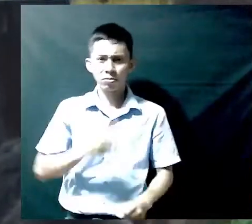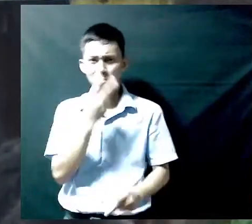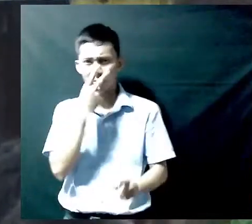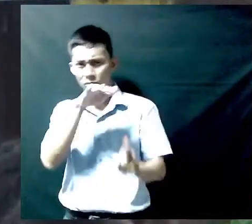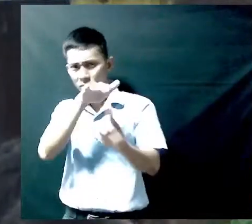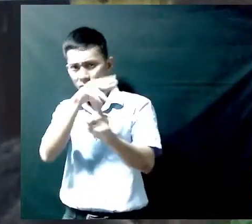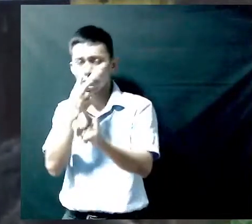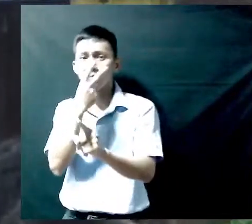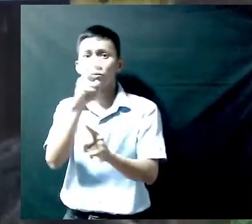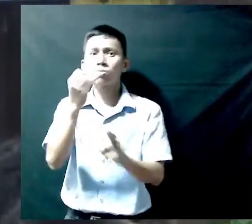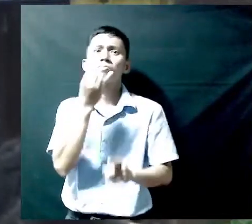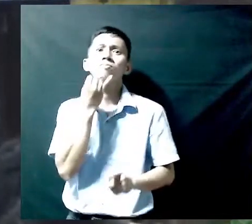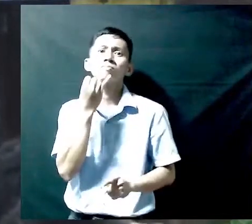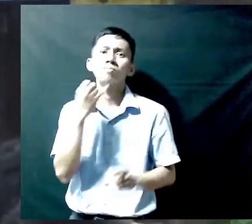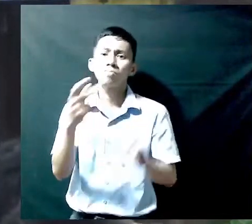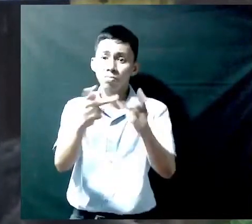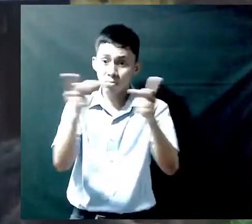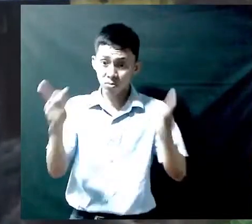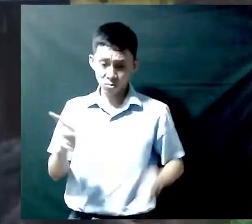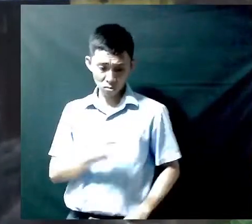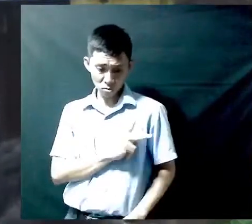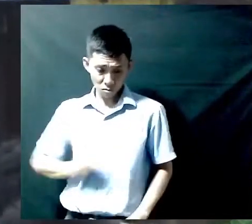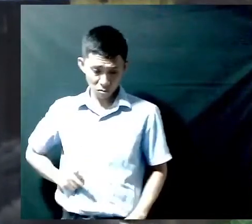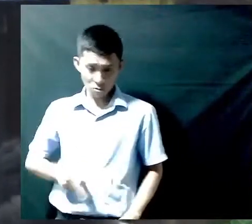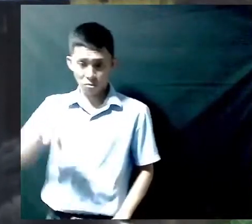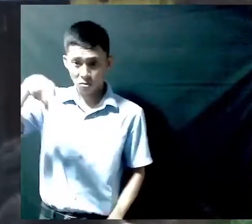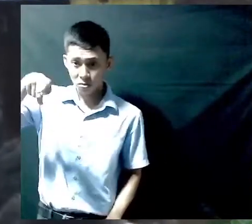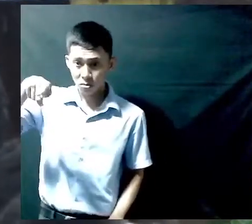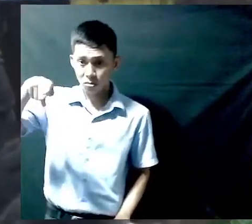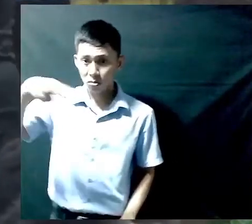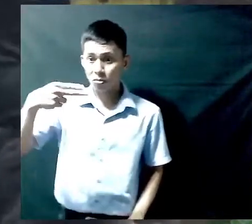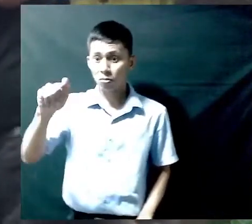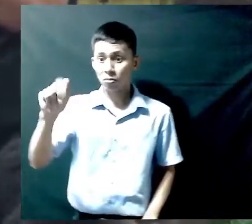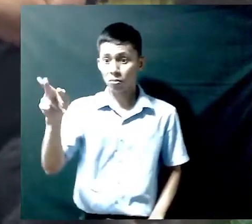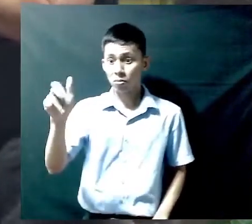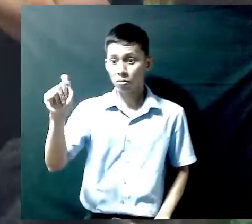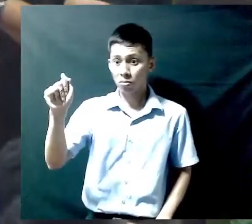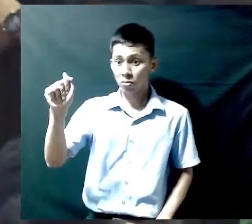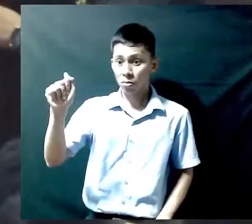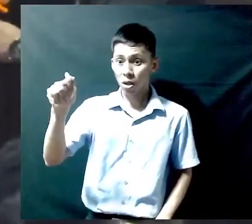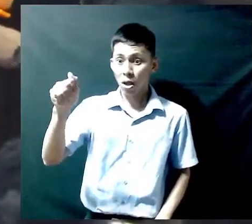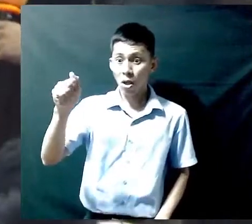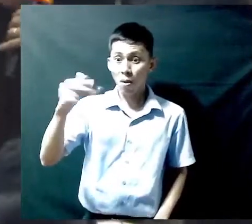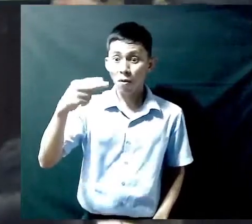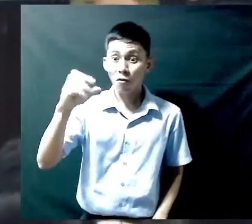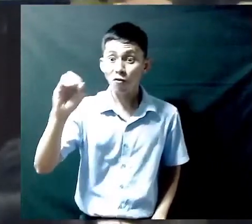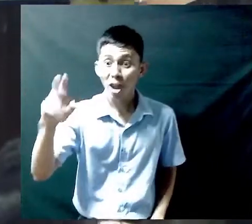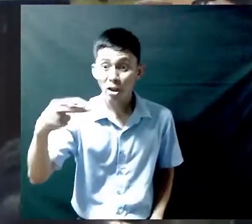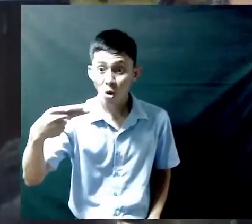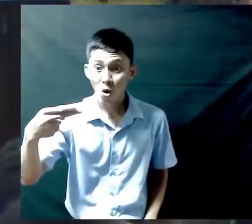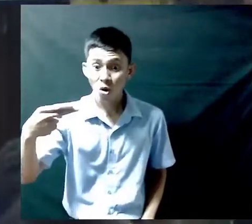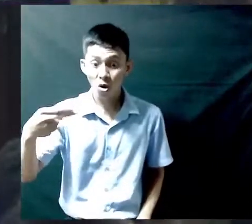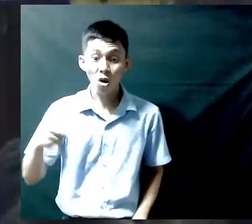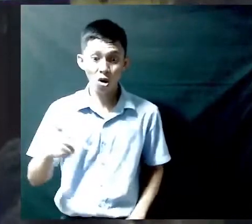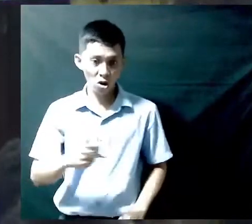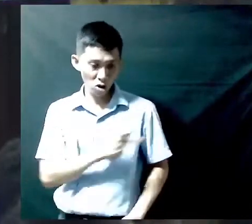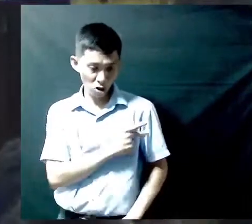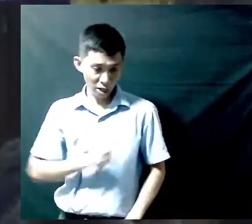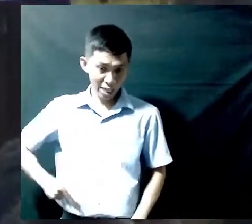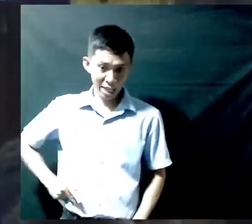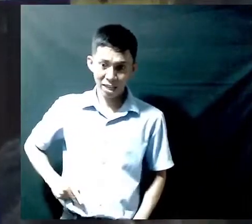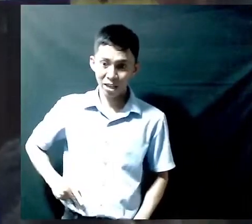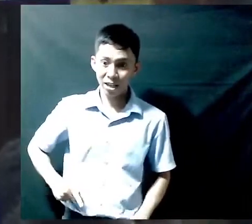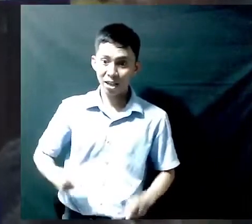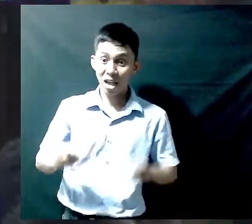ay nasa ilalim ni Parao sa Egypt, the Bible says nakarating sa kanyang iyak ng Israel.